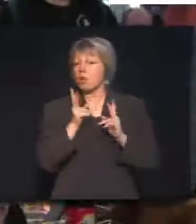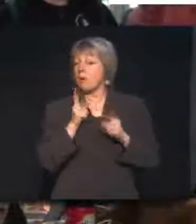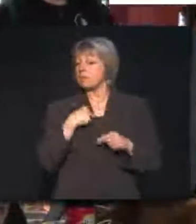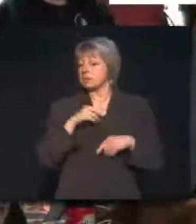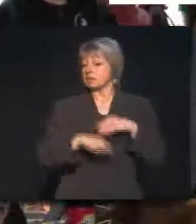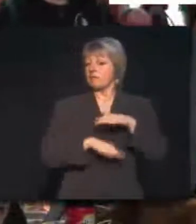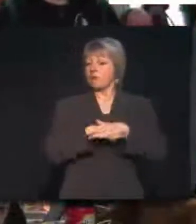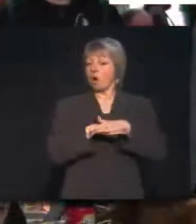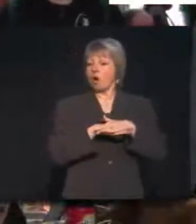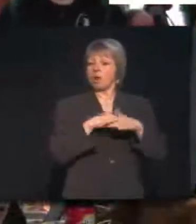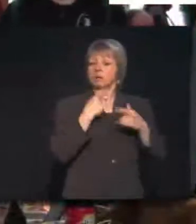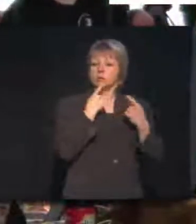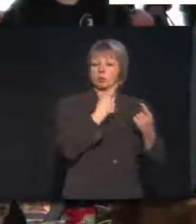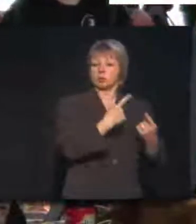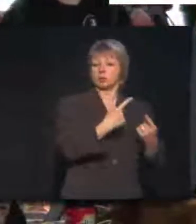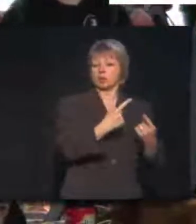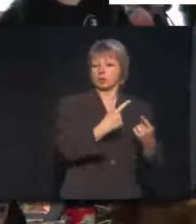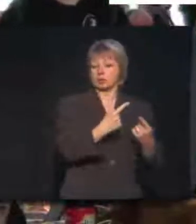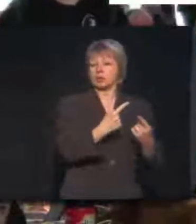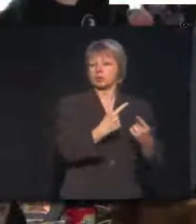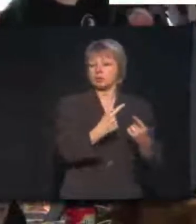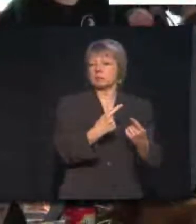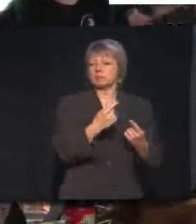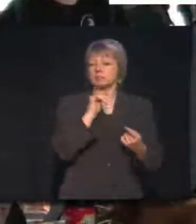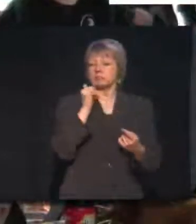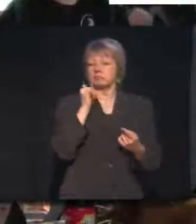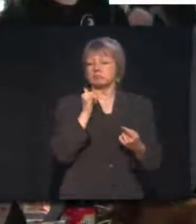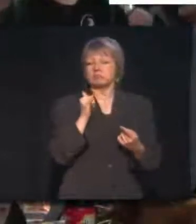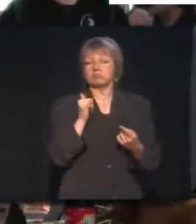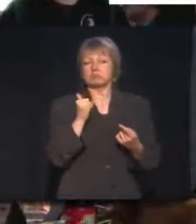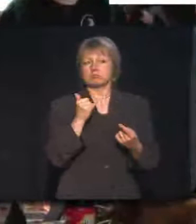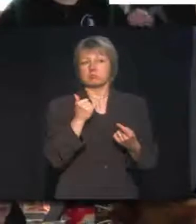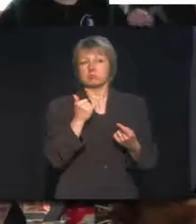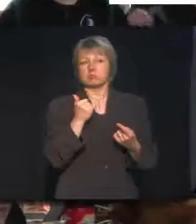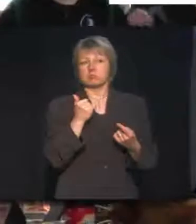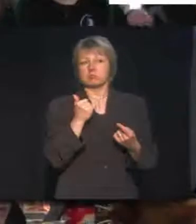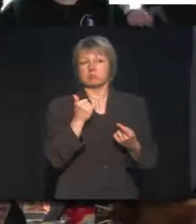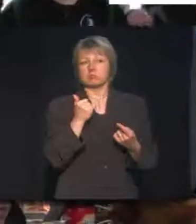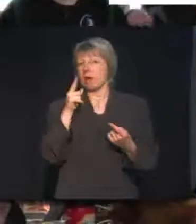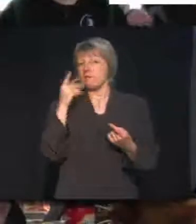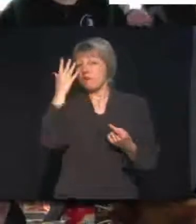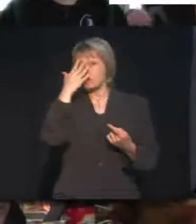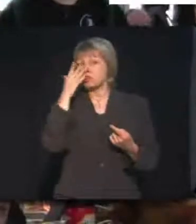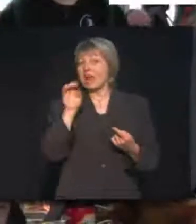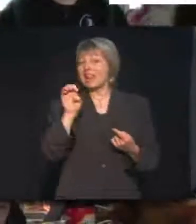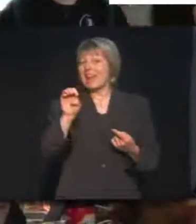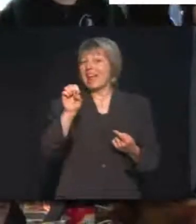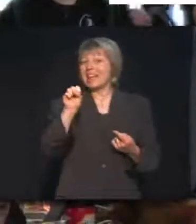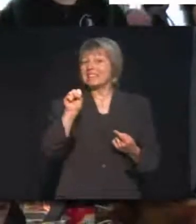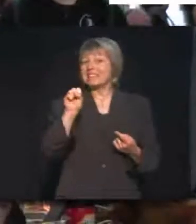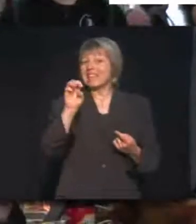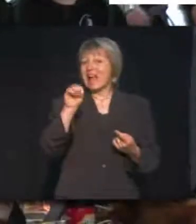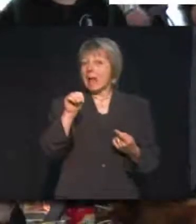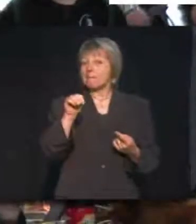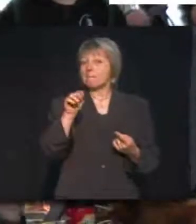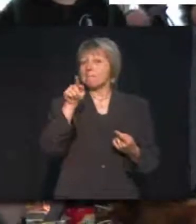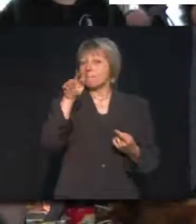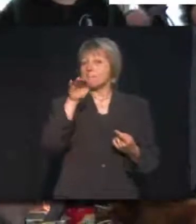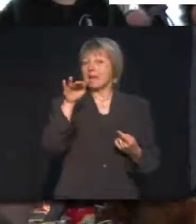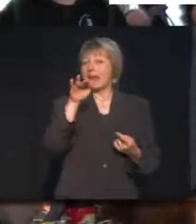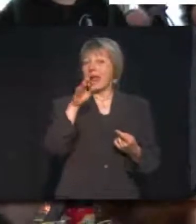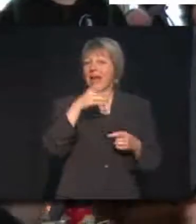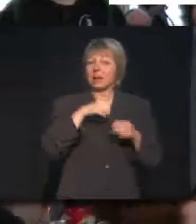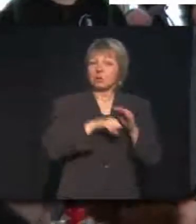er ESM Bereich durch nicht durchgegangen wäre aber hier ist es in Modul 3 die